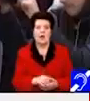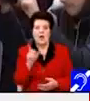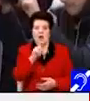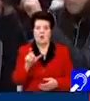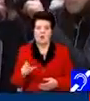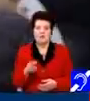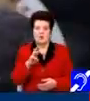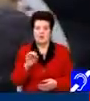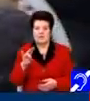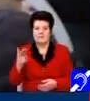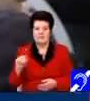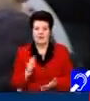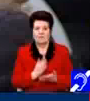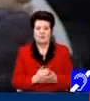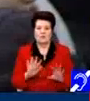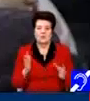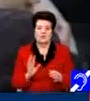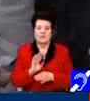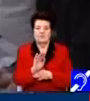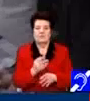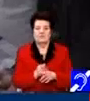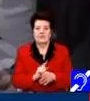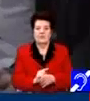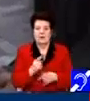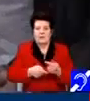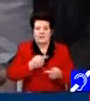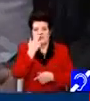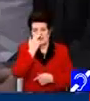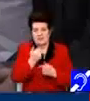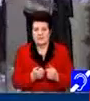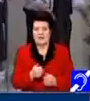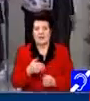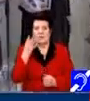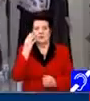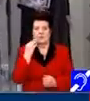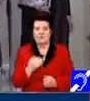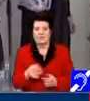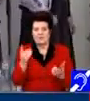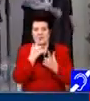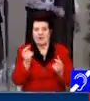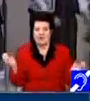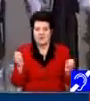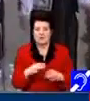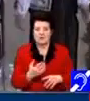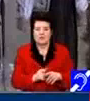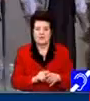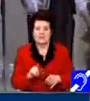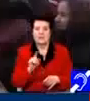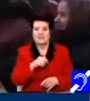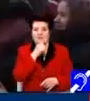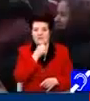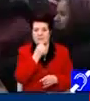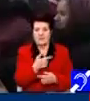Localnicii din Manta au avut astăzi un motiv în plus de promovare a tradițiilor moldovenești. Șezătoarea a adunat la oaltă femei de